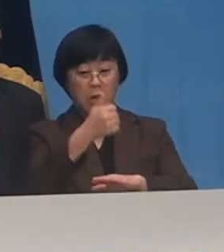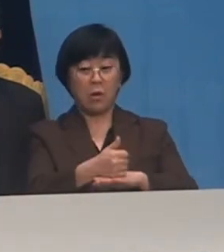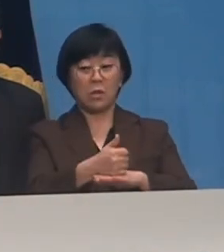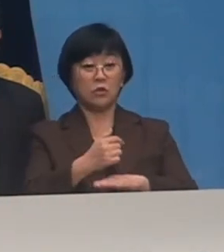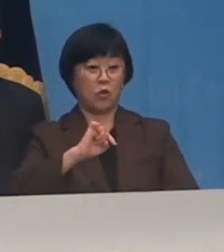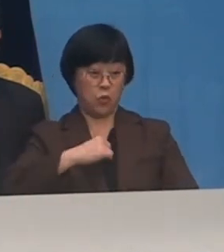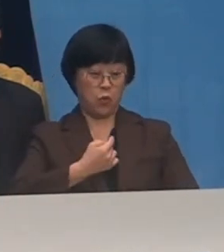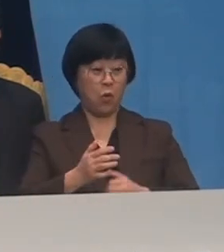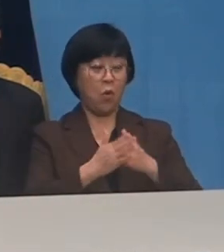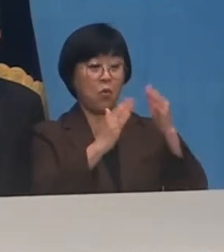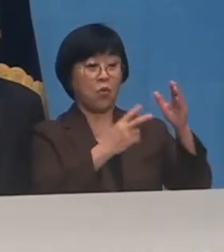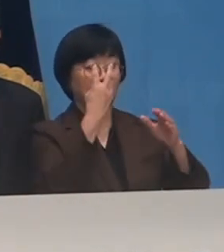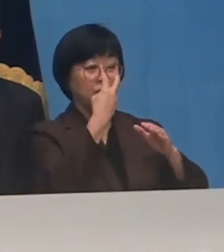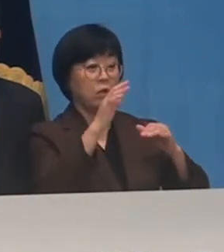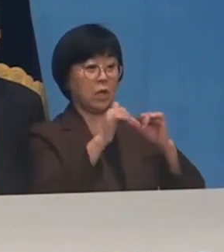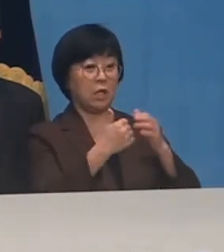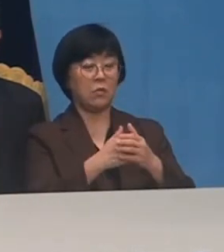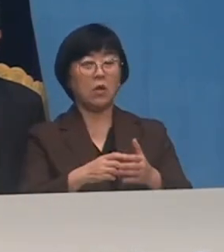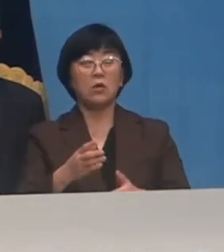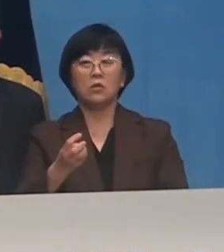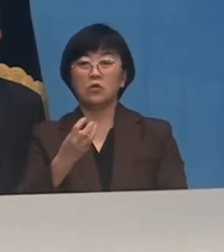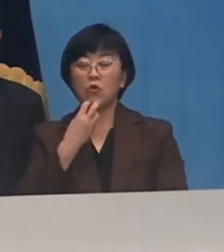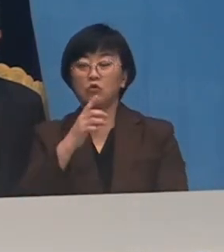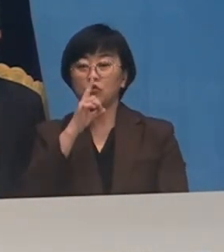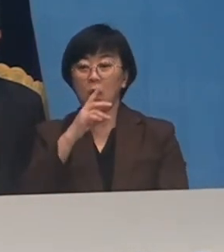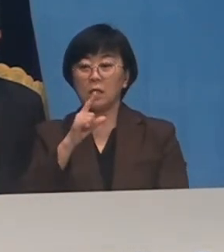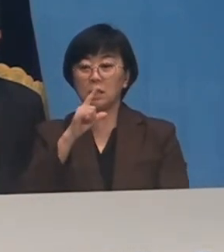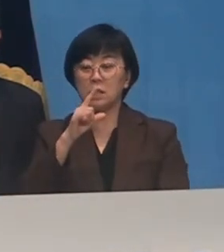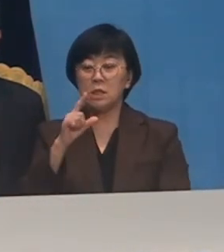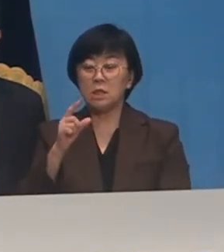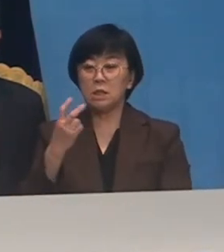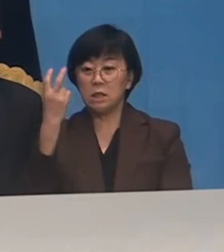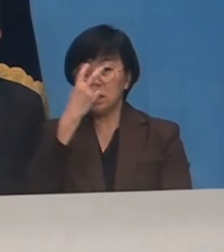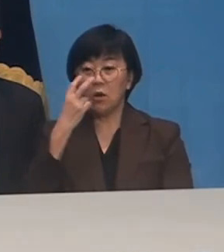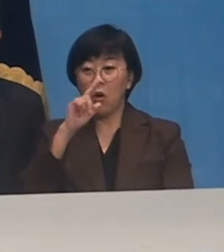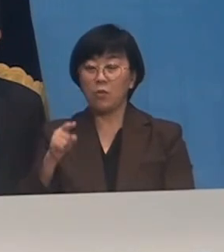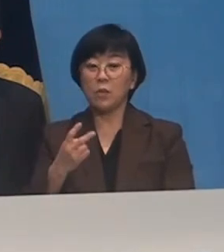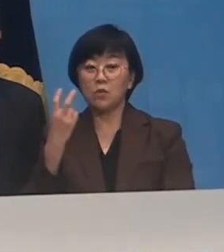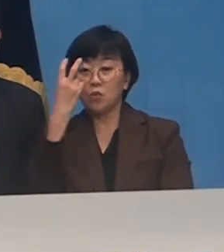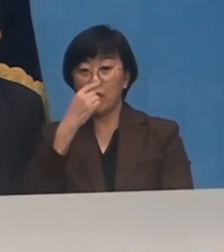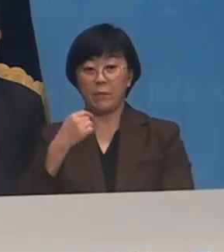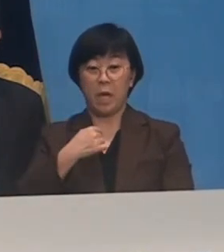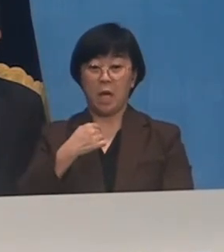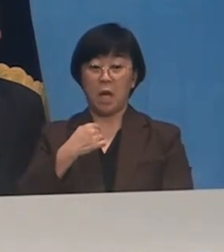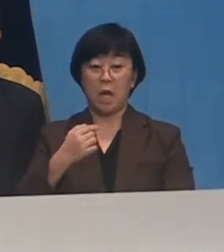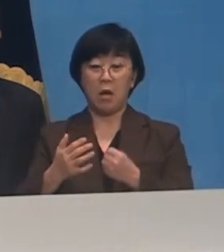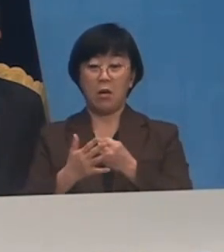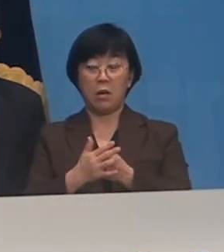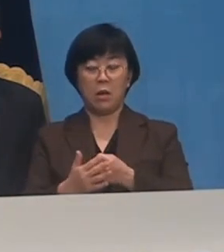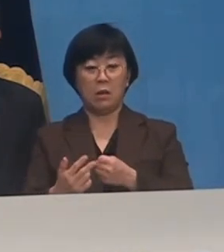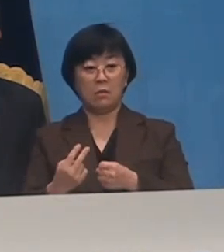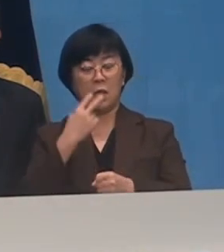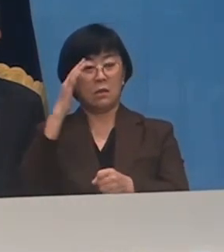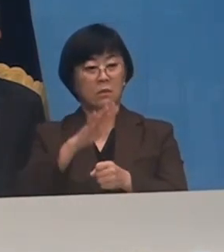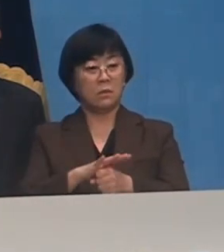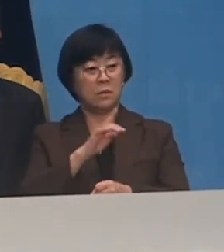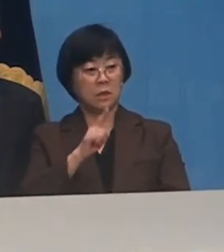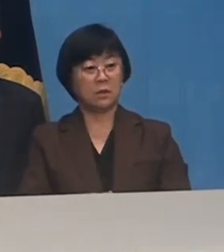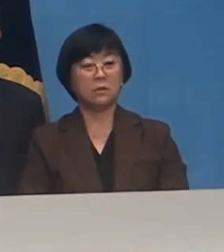결과 공수처는 아니지만 서울중앙지검이 본인이 통신 내역을 조회한 사실을 확인하고 경악을 금할 수가